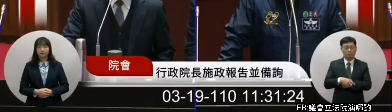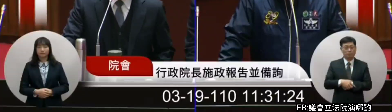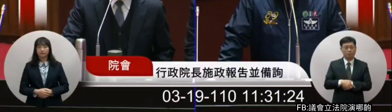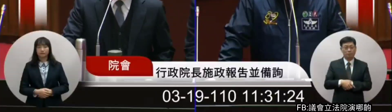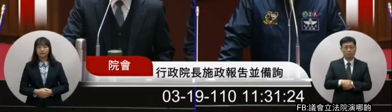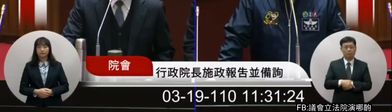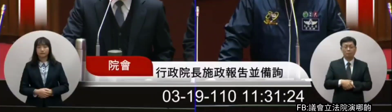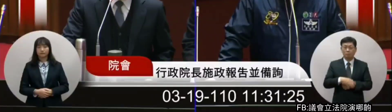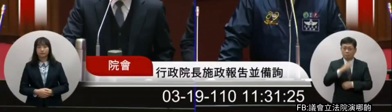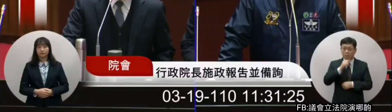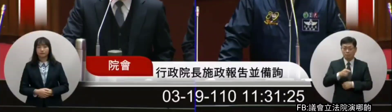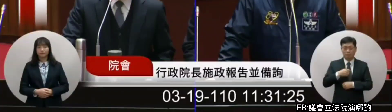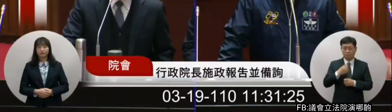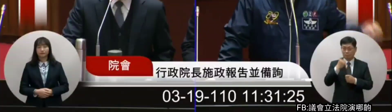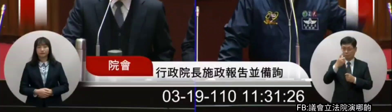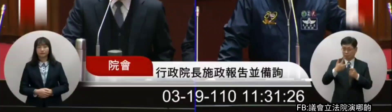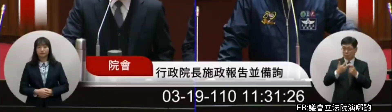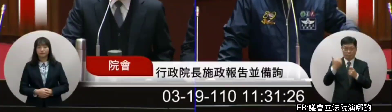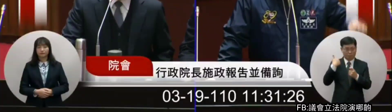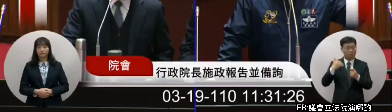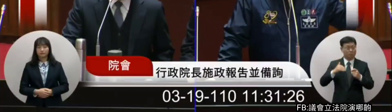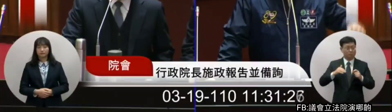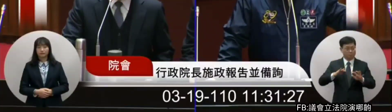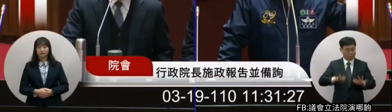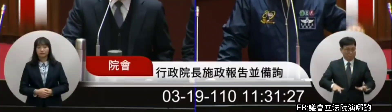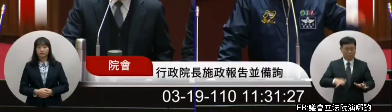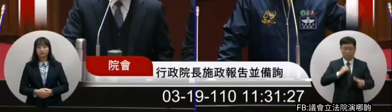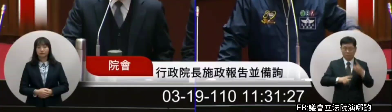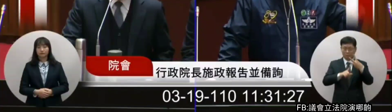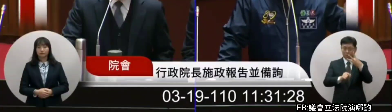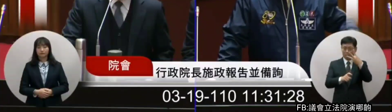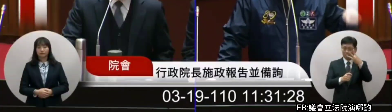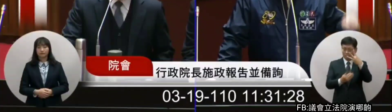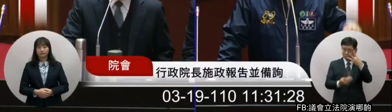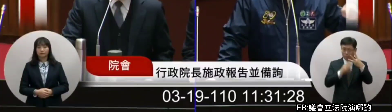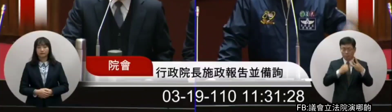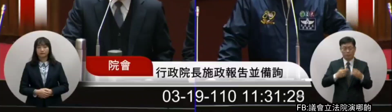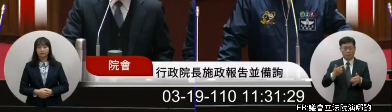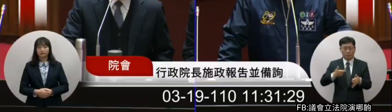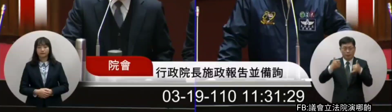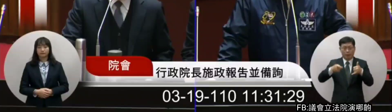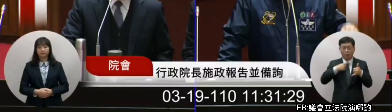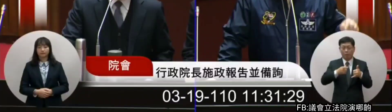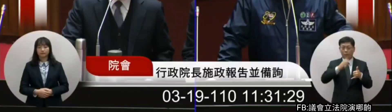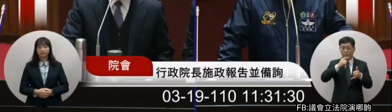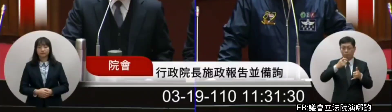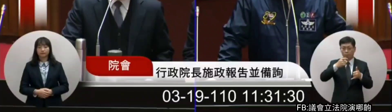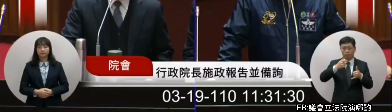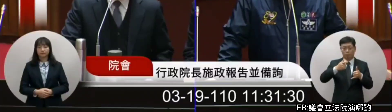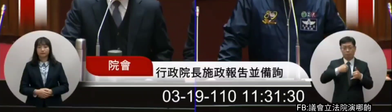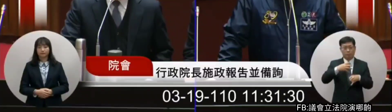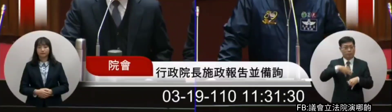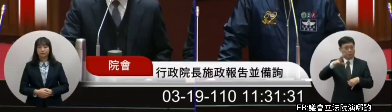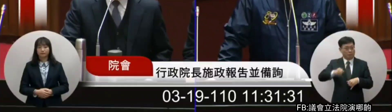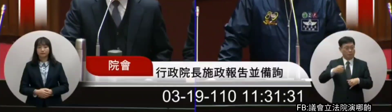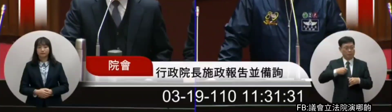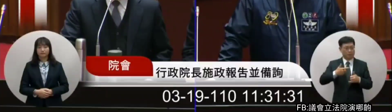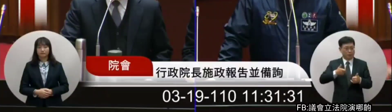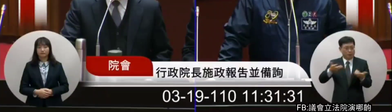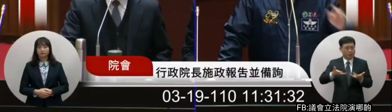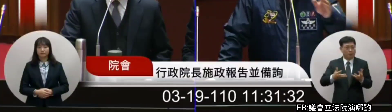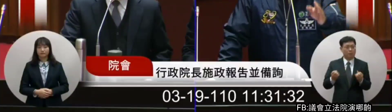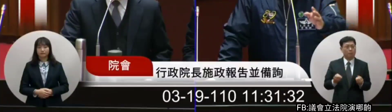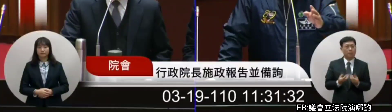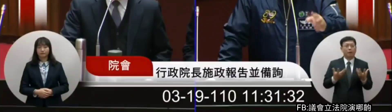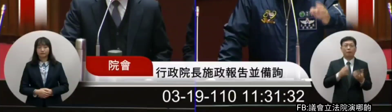候，17年前的今天，319枪击案发生了。